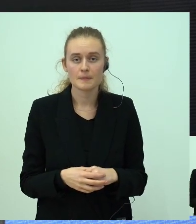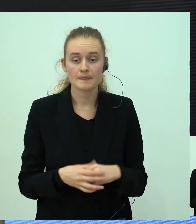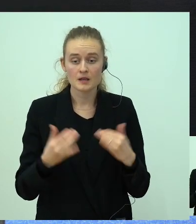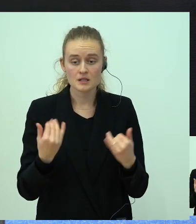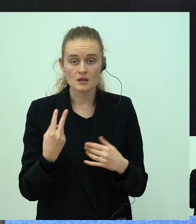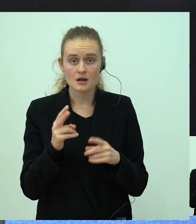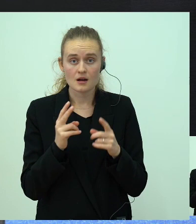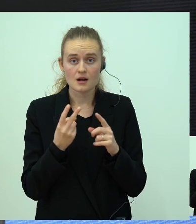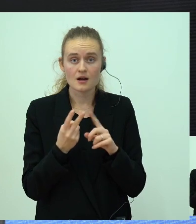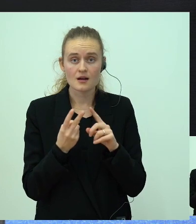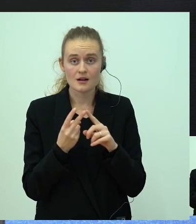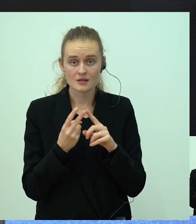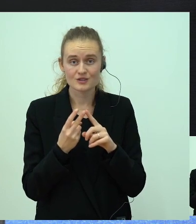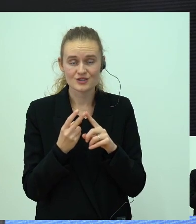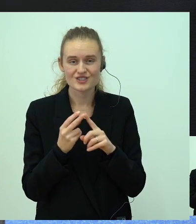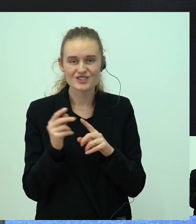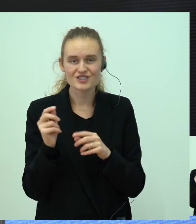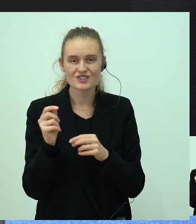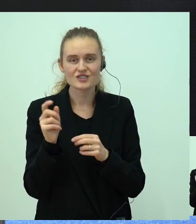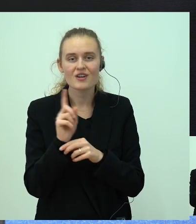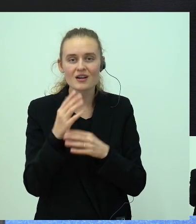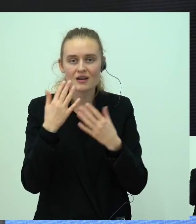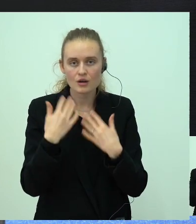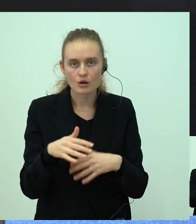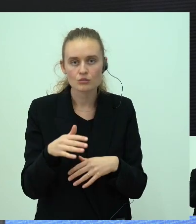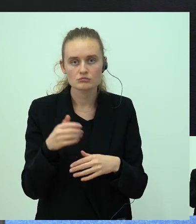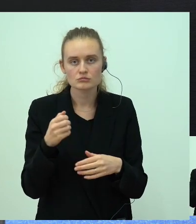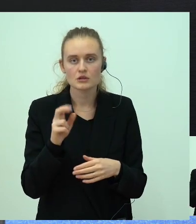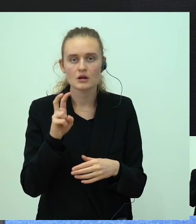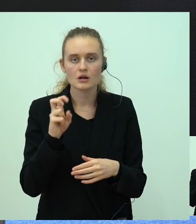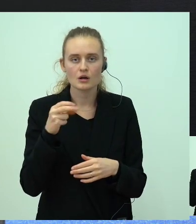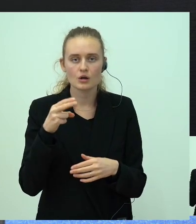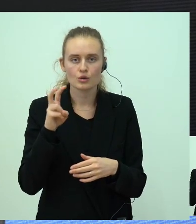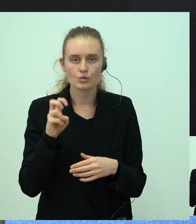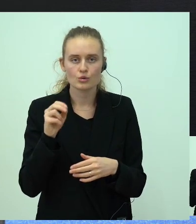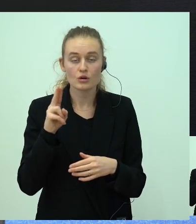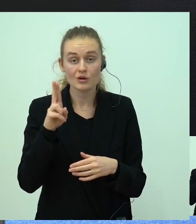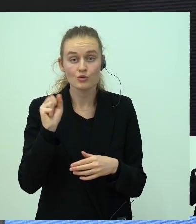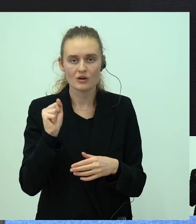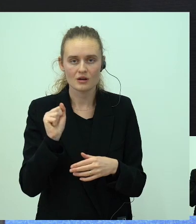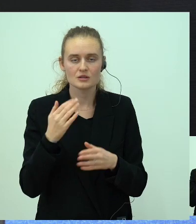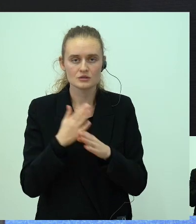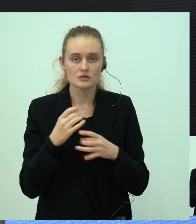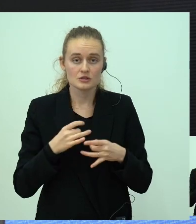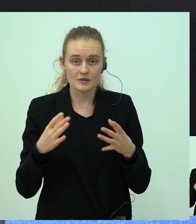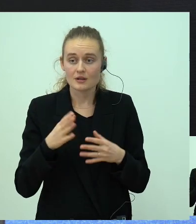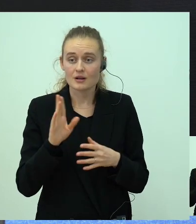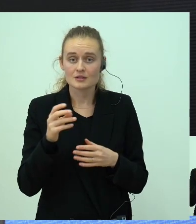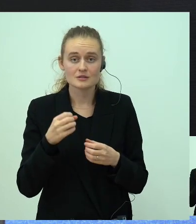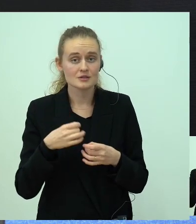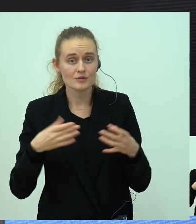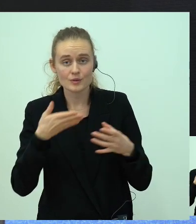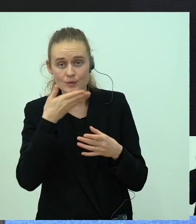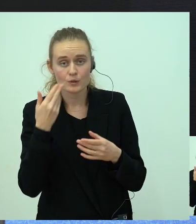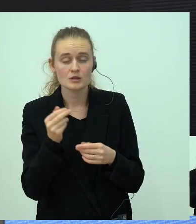yra žmonių, kurie sėdi ant žemės, kurie nešvenčia Hanukos, kurie neužžiebia